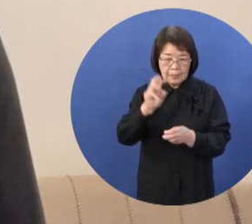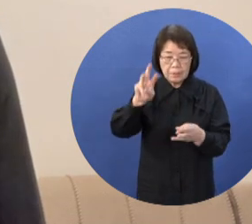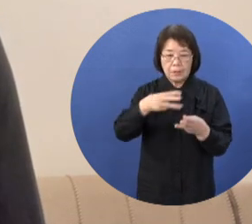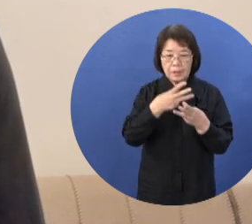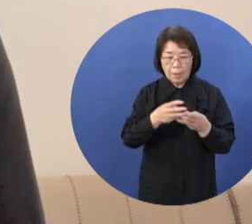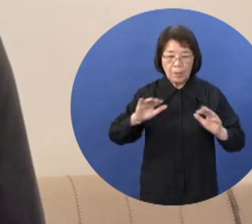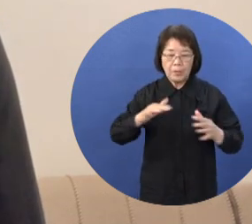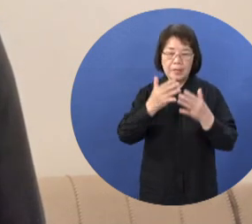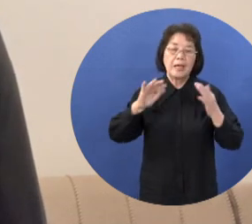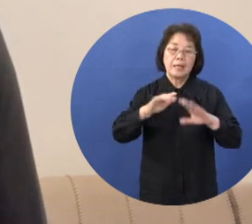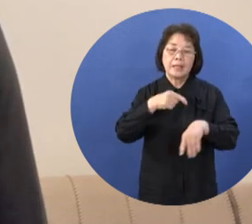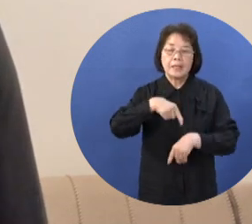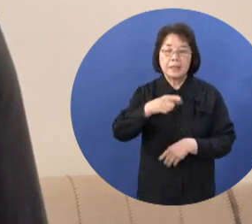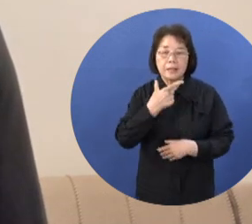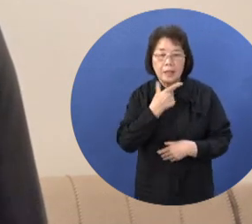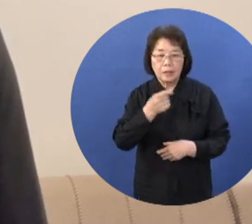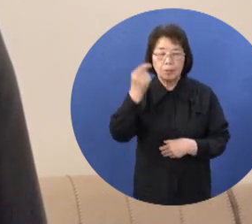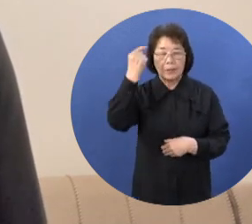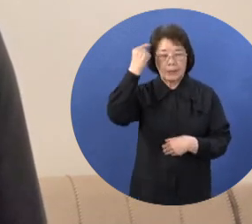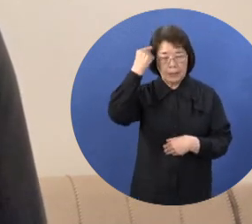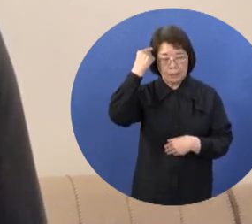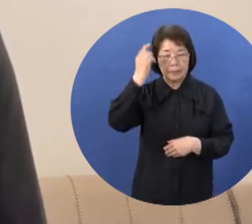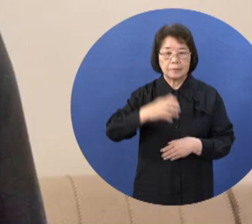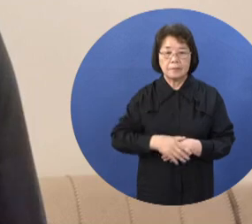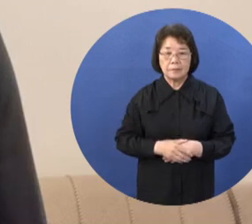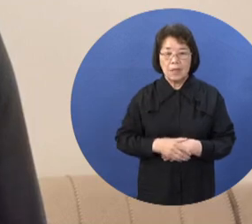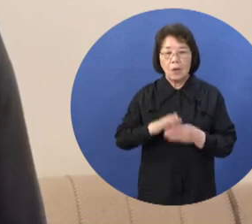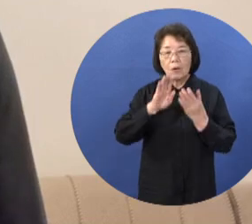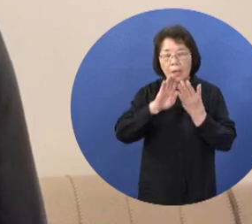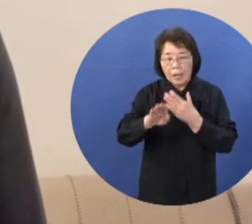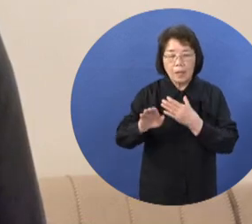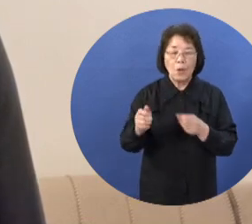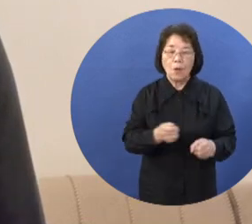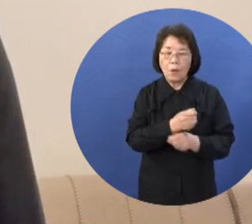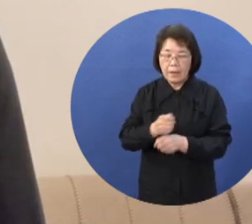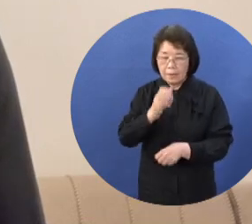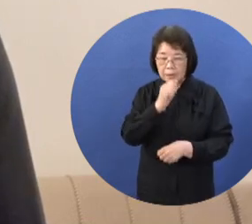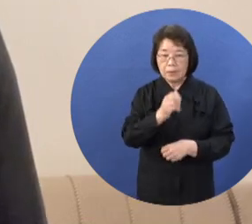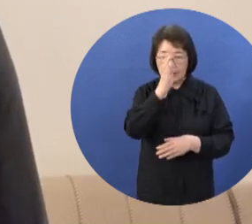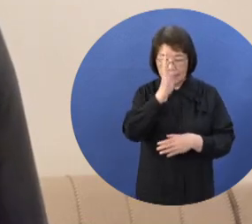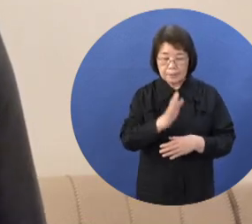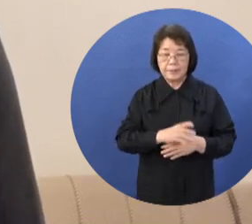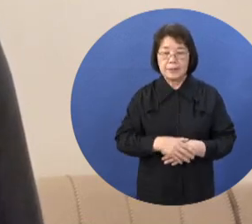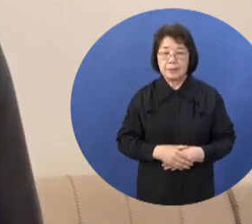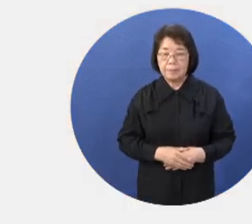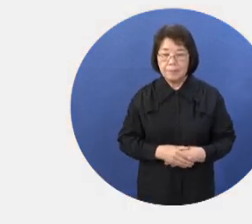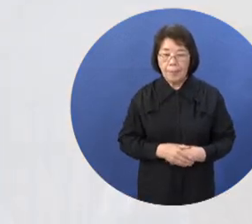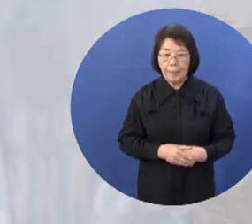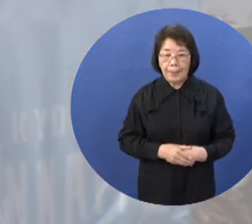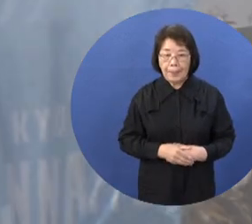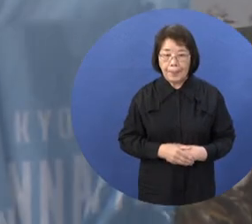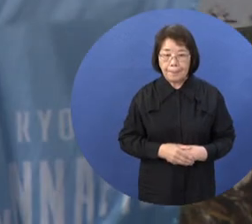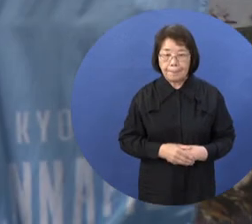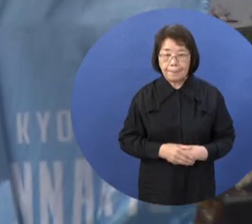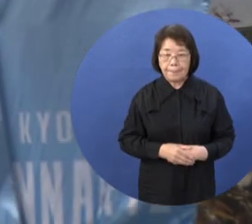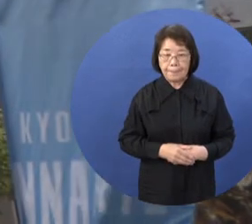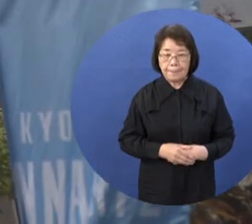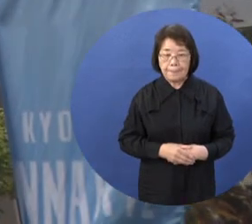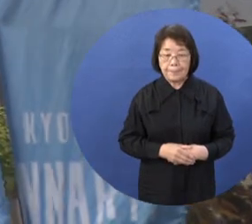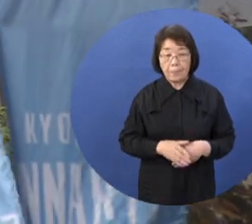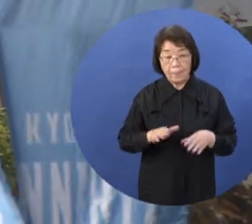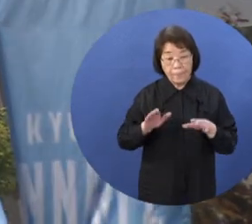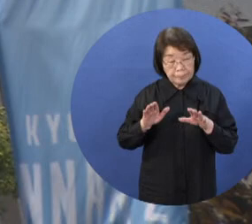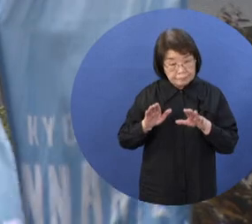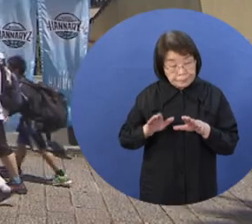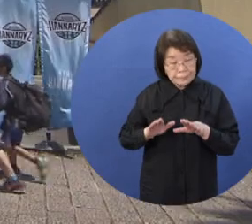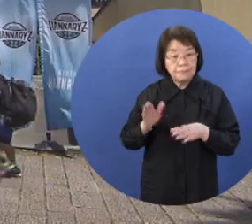うに思ってます。これからも大阪大の応援よろしくお願いします。 この